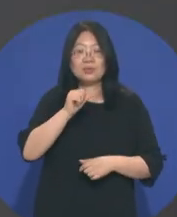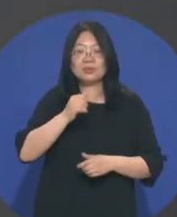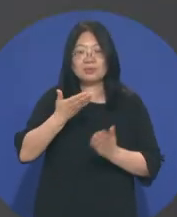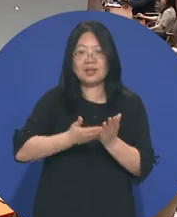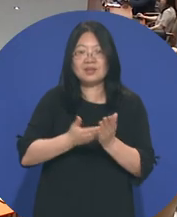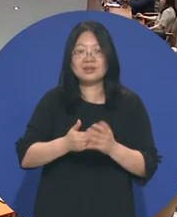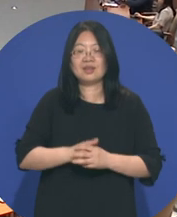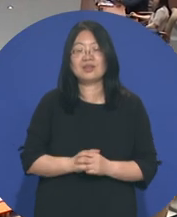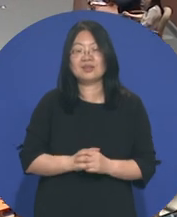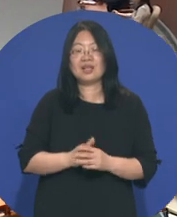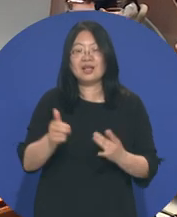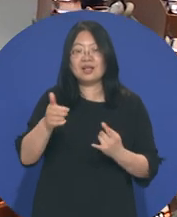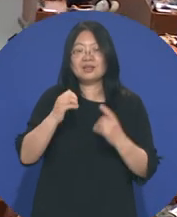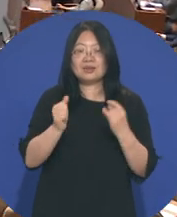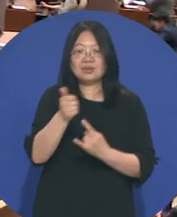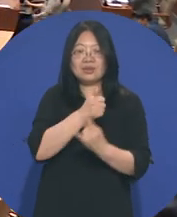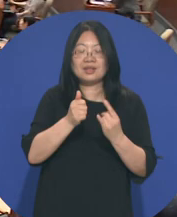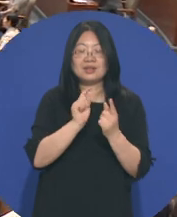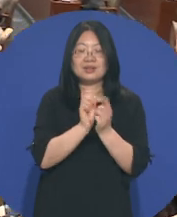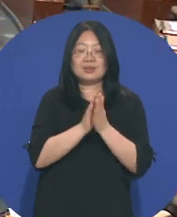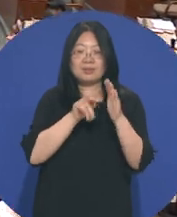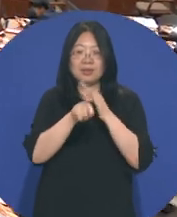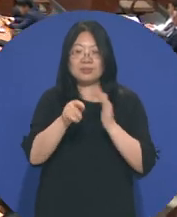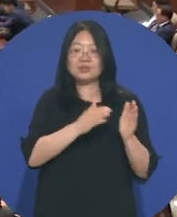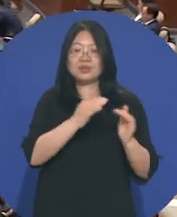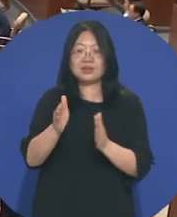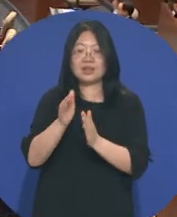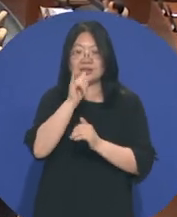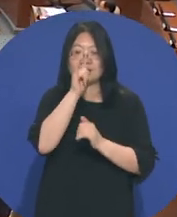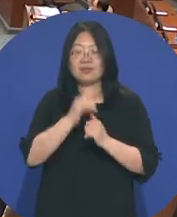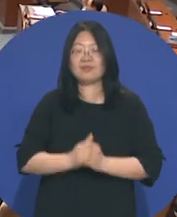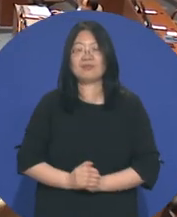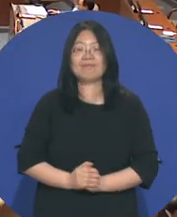5분발언 상임위별 현장 방문 등도 진행합니다